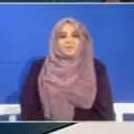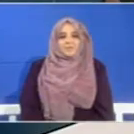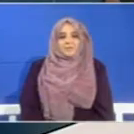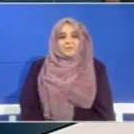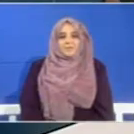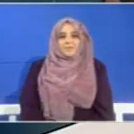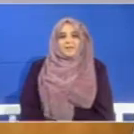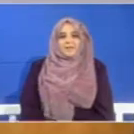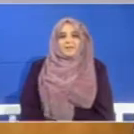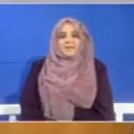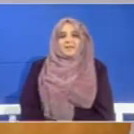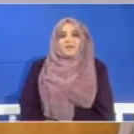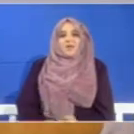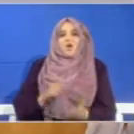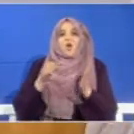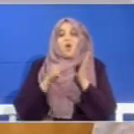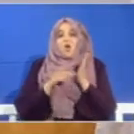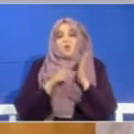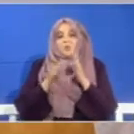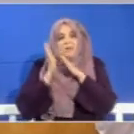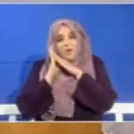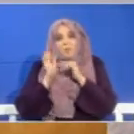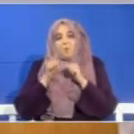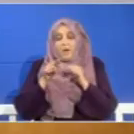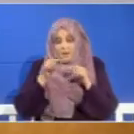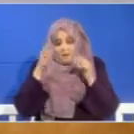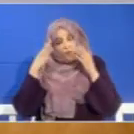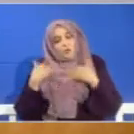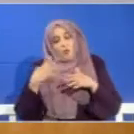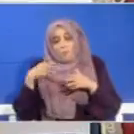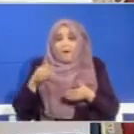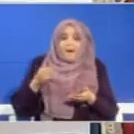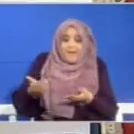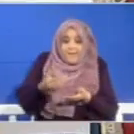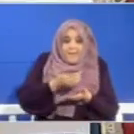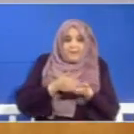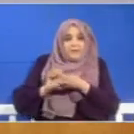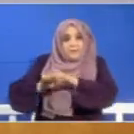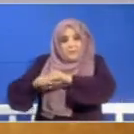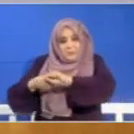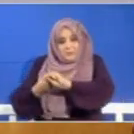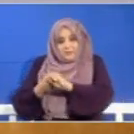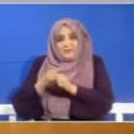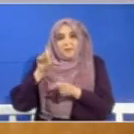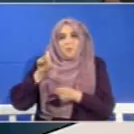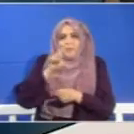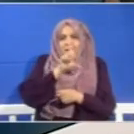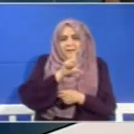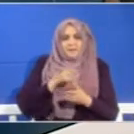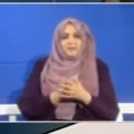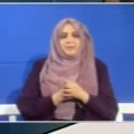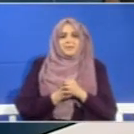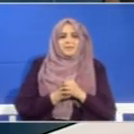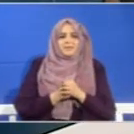فكانت أم سلمة تقول كنت أتشفف هذا العرق وأعصره في قنونات، يعني في